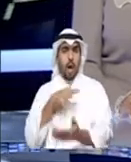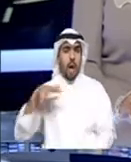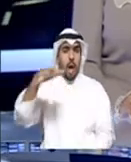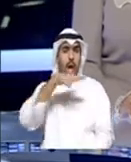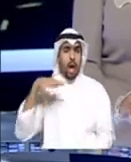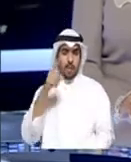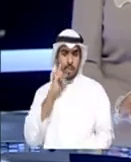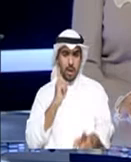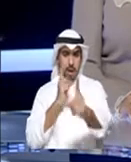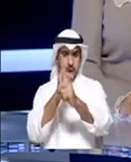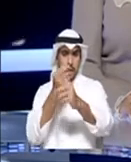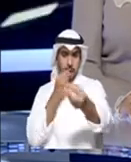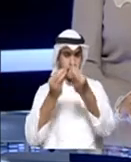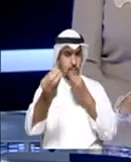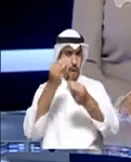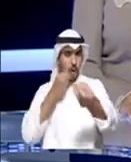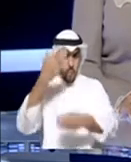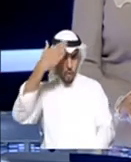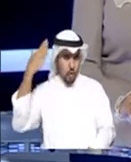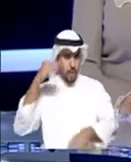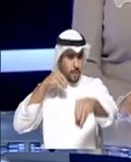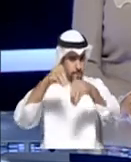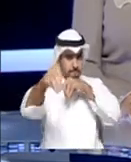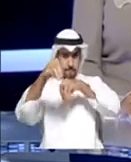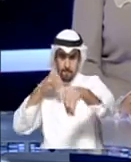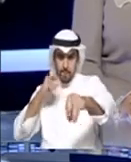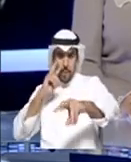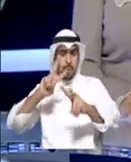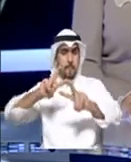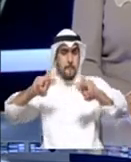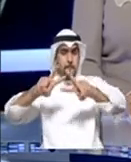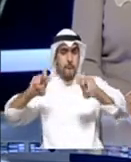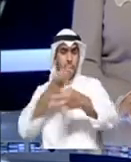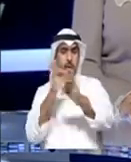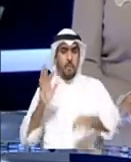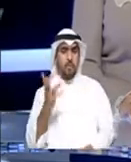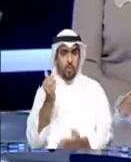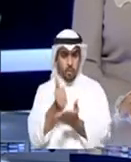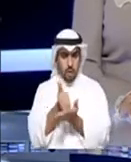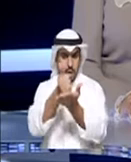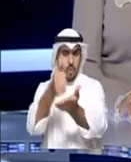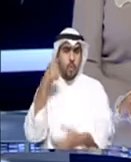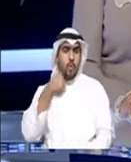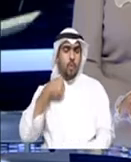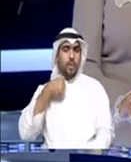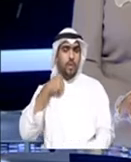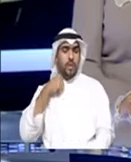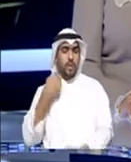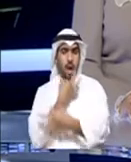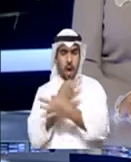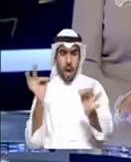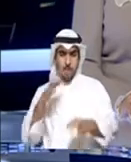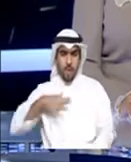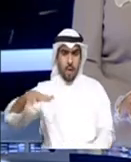اللقاء وتبادل الأفكار والاطلاع على اتجاهات التطوع المختلفة، ويفتح آفاقا جديدة